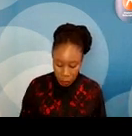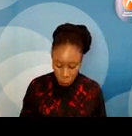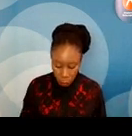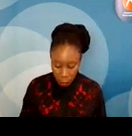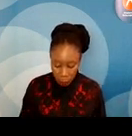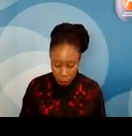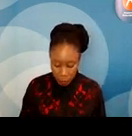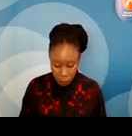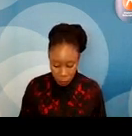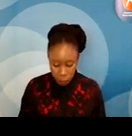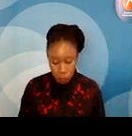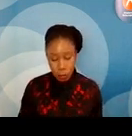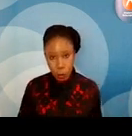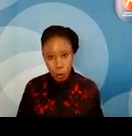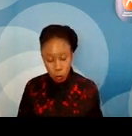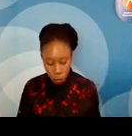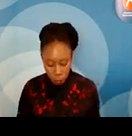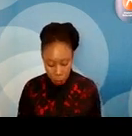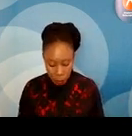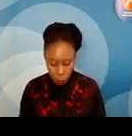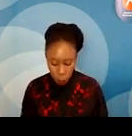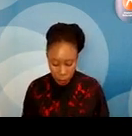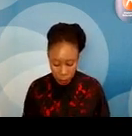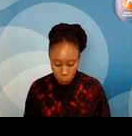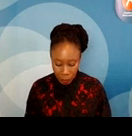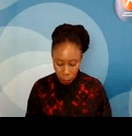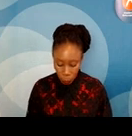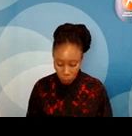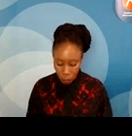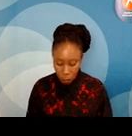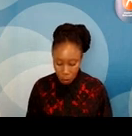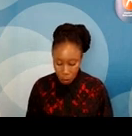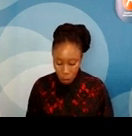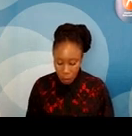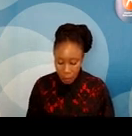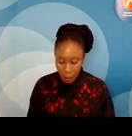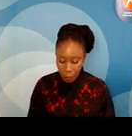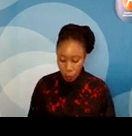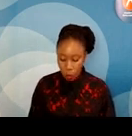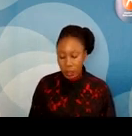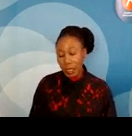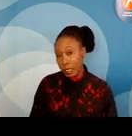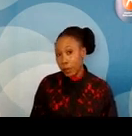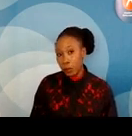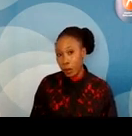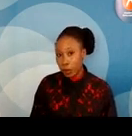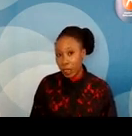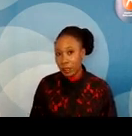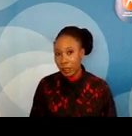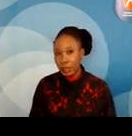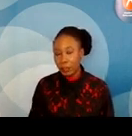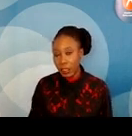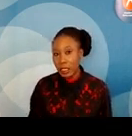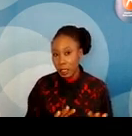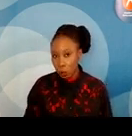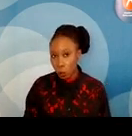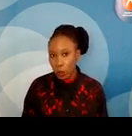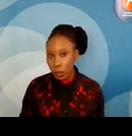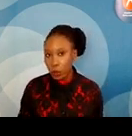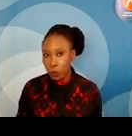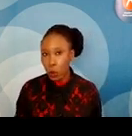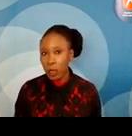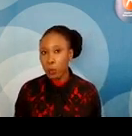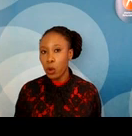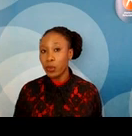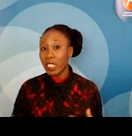Delegationen för senior arbetskraft. Man har också kommit med olika rekommendationer. Och det är ju framförallt att det finns en